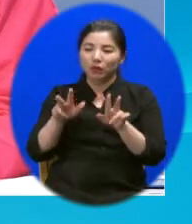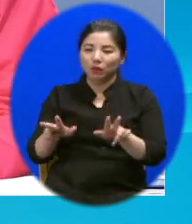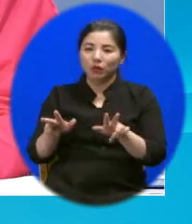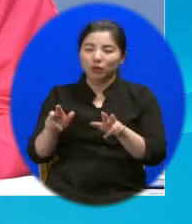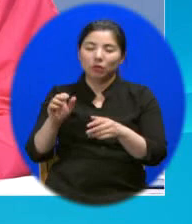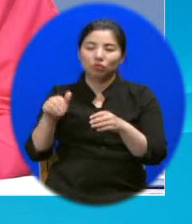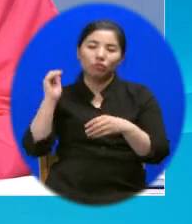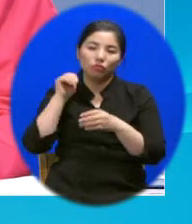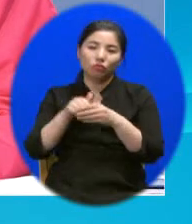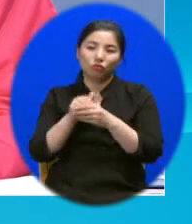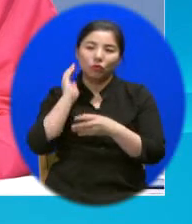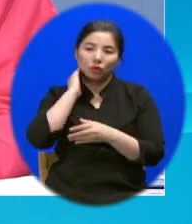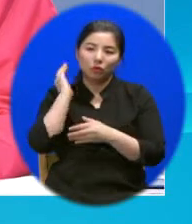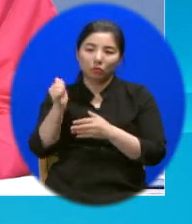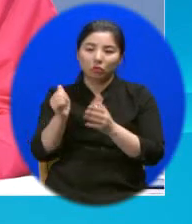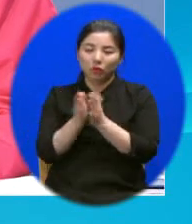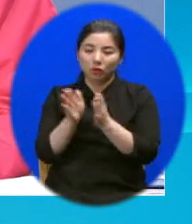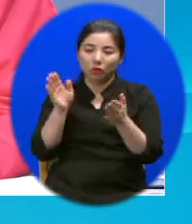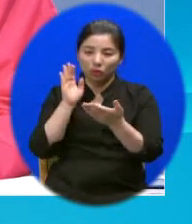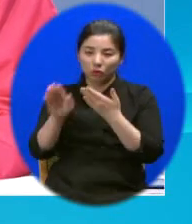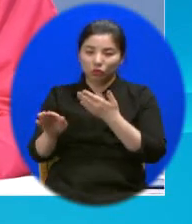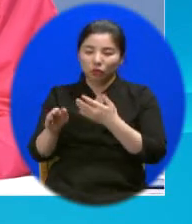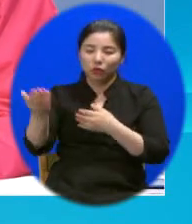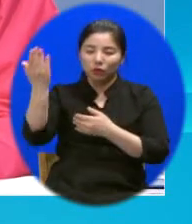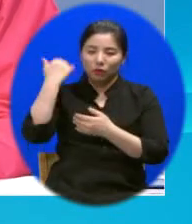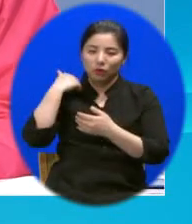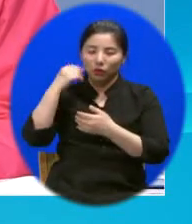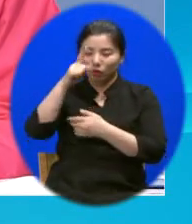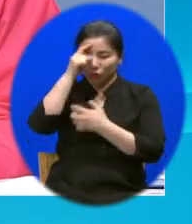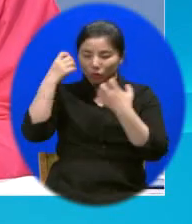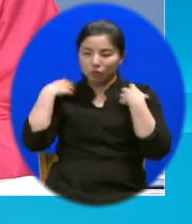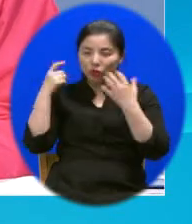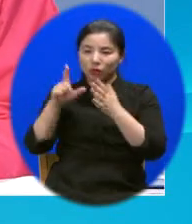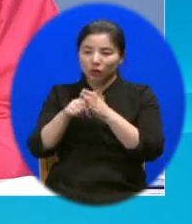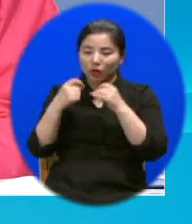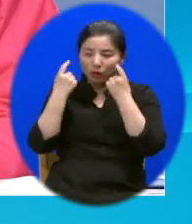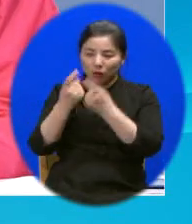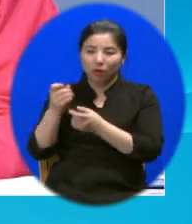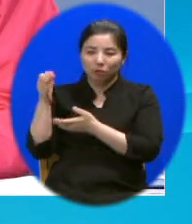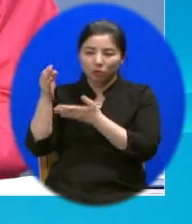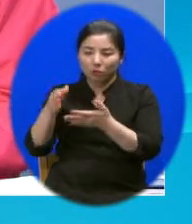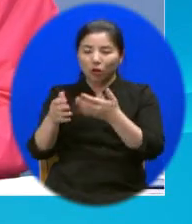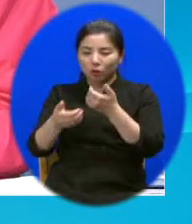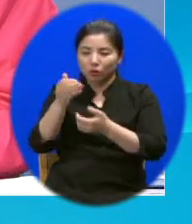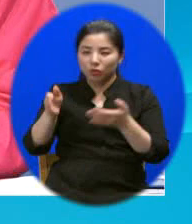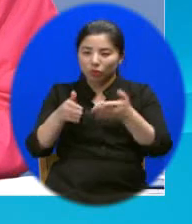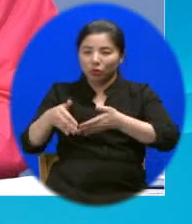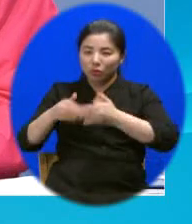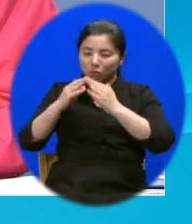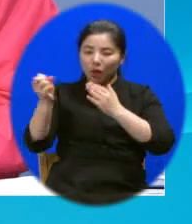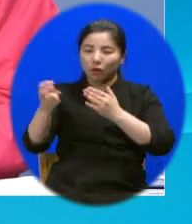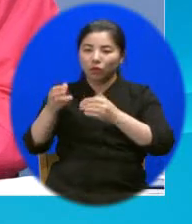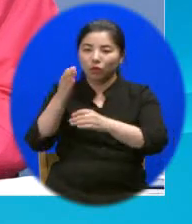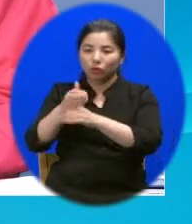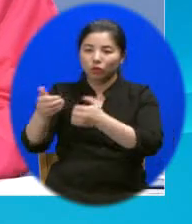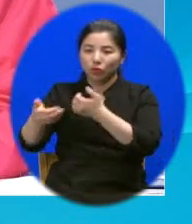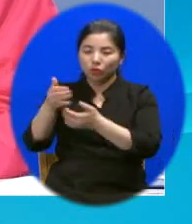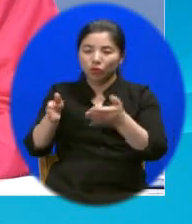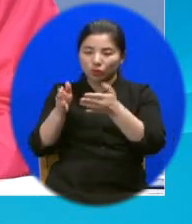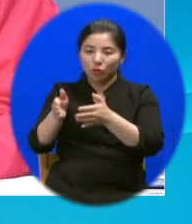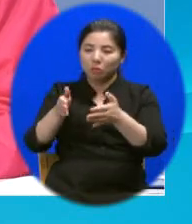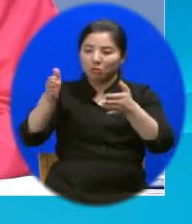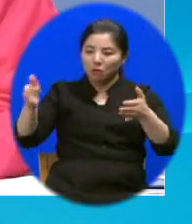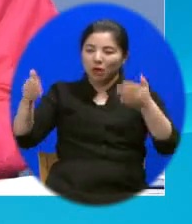문재인 정부가 들어와서 전 정권에서 민자로 그것을 건설하고 중부 고속도로 확장 부분으로 다방 연